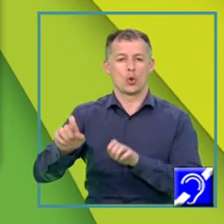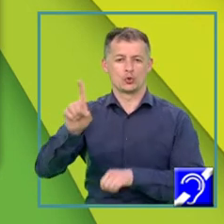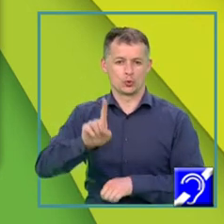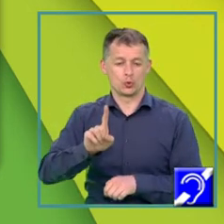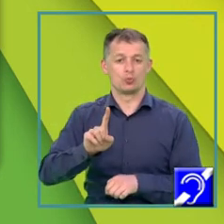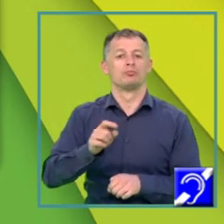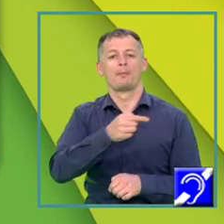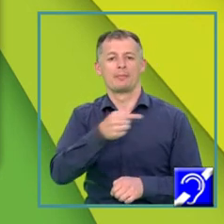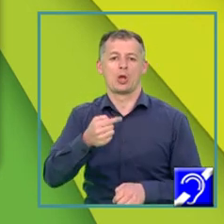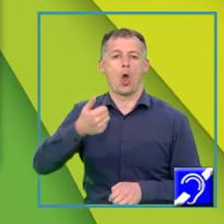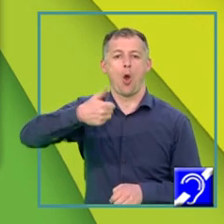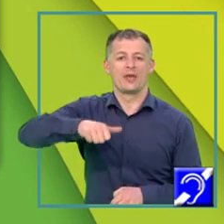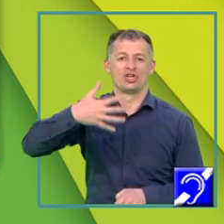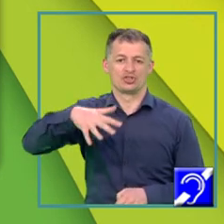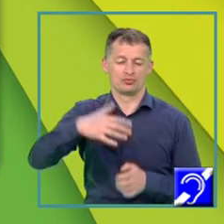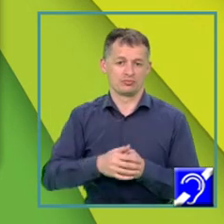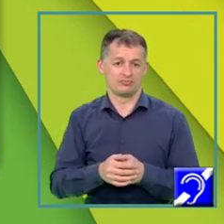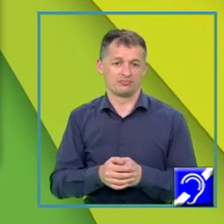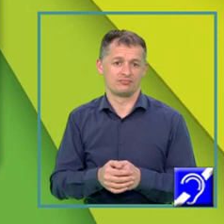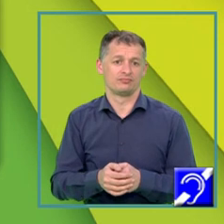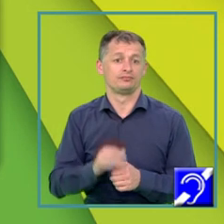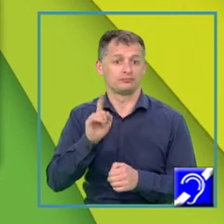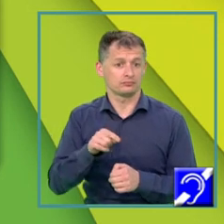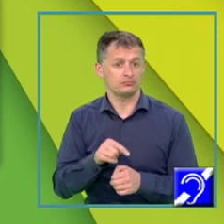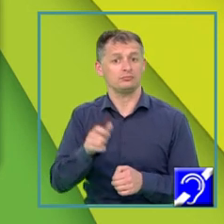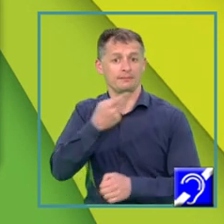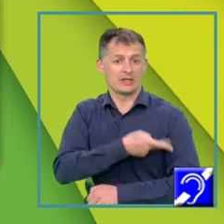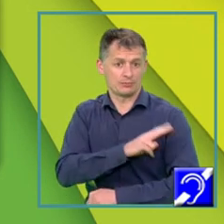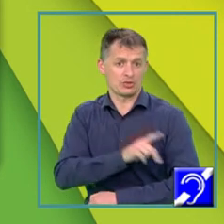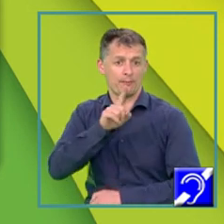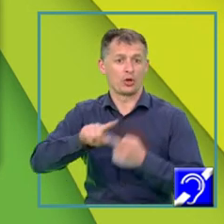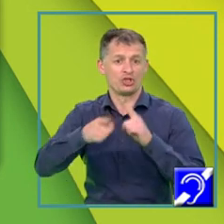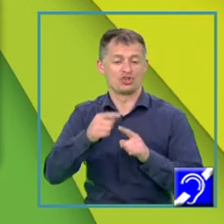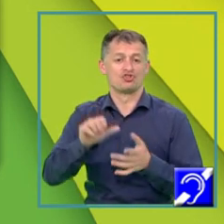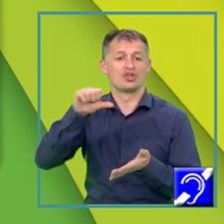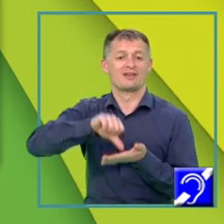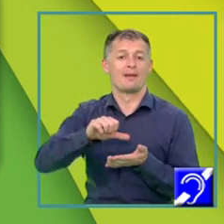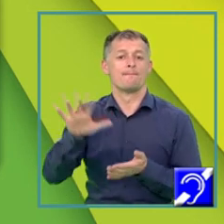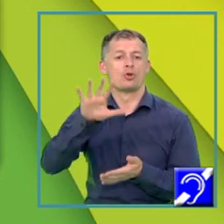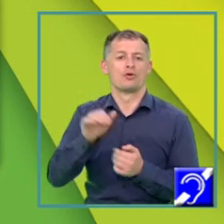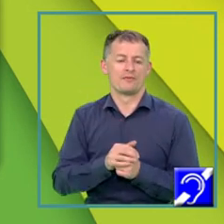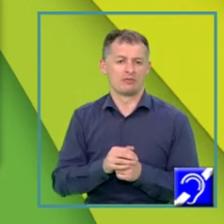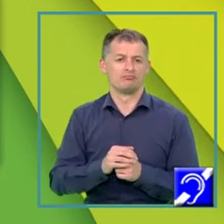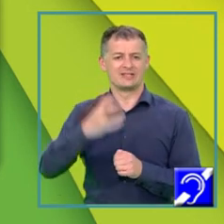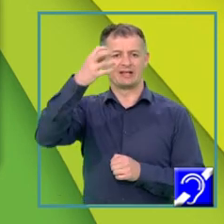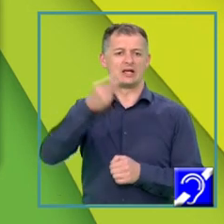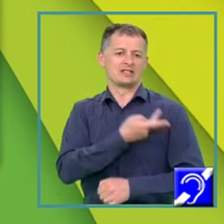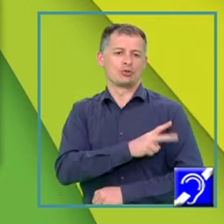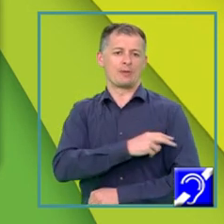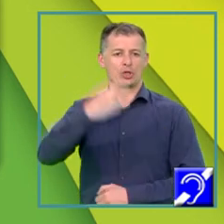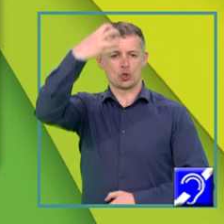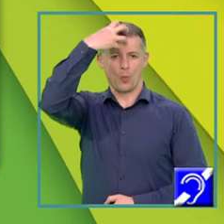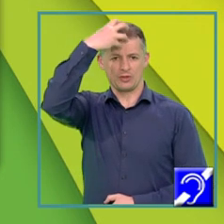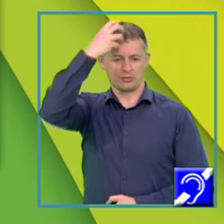1491-1500. Limitativ, avem reprezentant al instituției politice centrale din Moldova. Ce înseamnă asta? Al domnii, reprezentantul domnii,